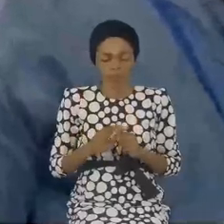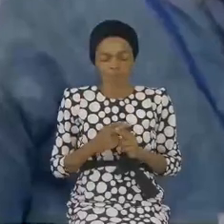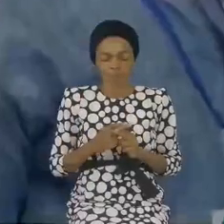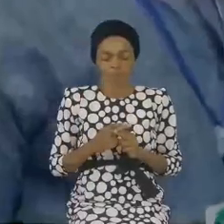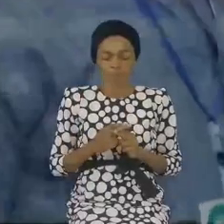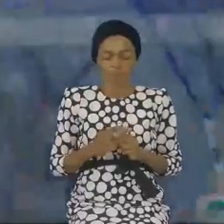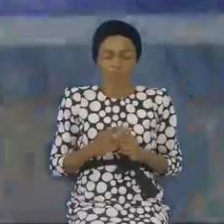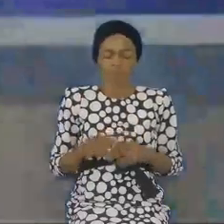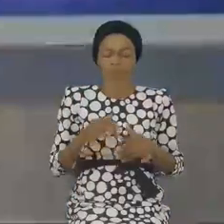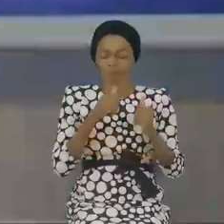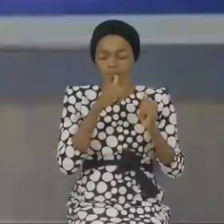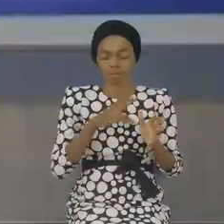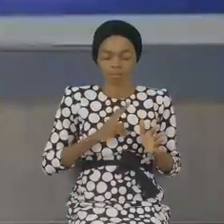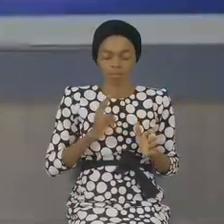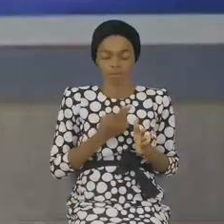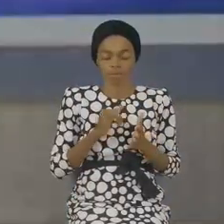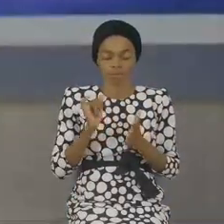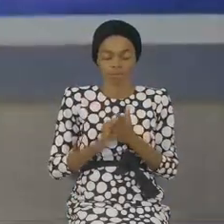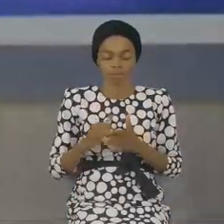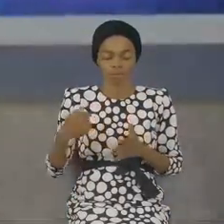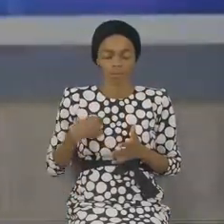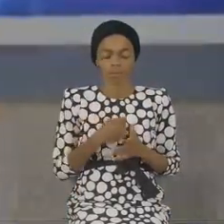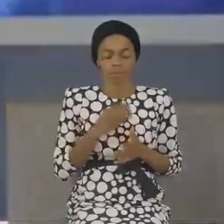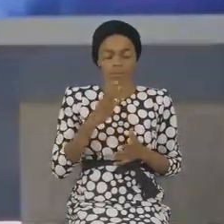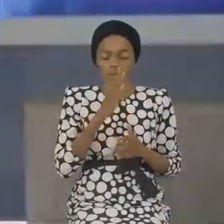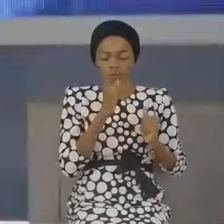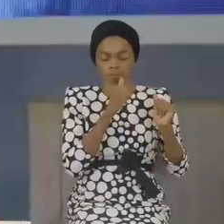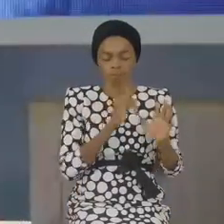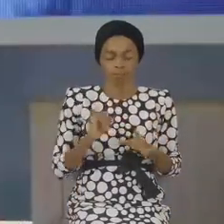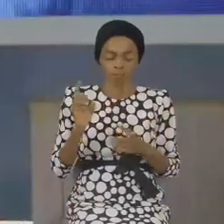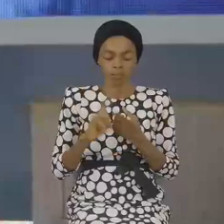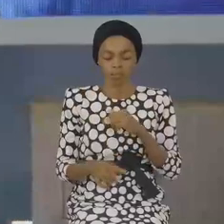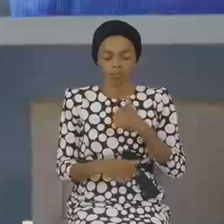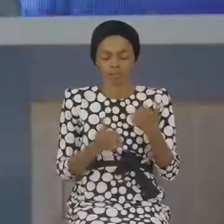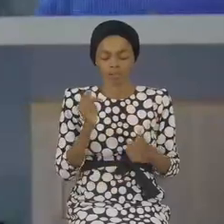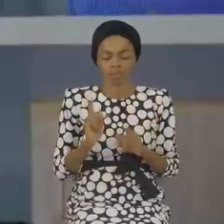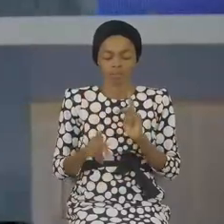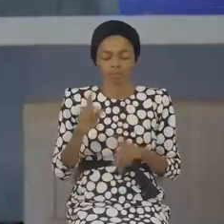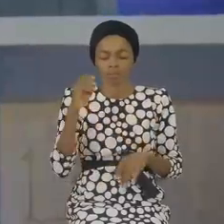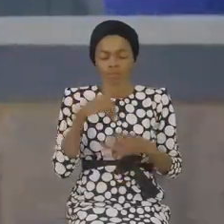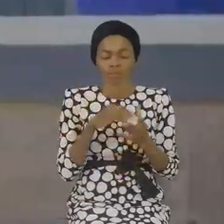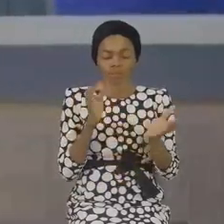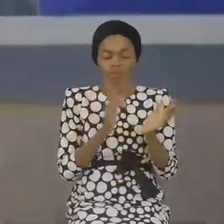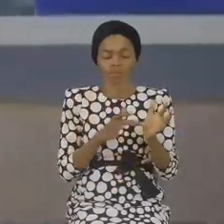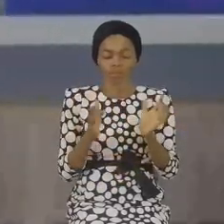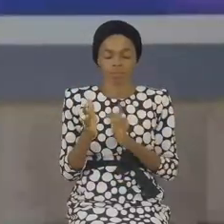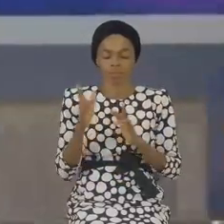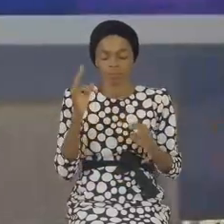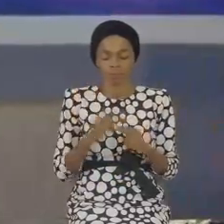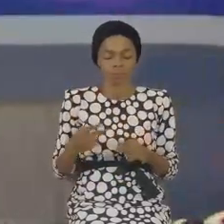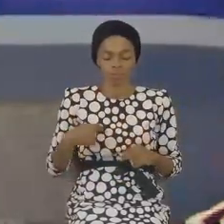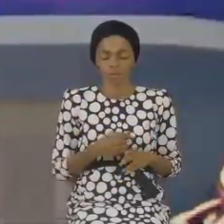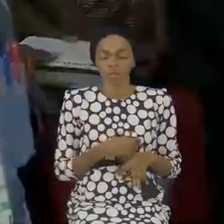Bénis-nous pour que nous soyons des bénédictions pour les autres. Au nom de Jésus, nous prions.